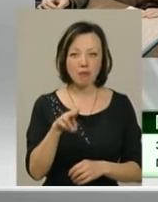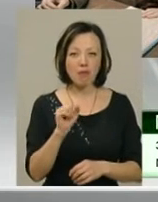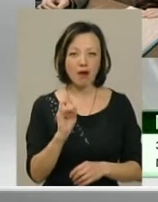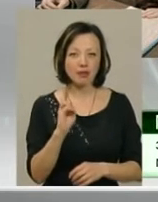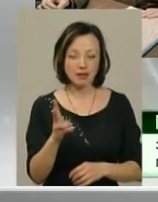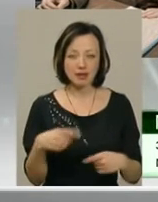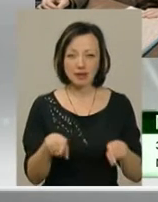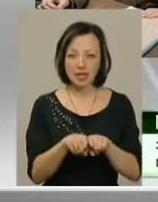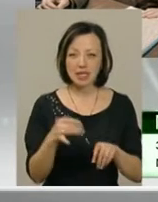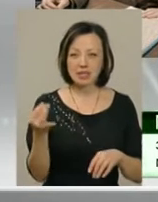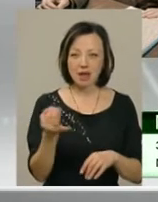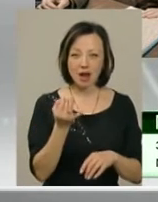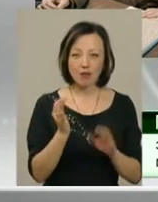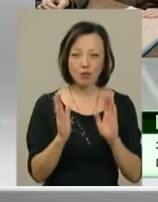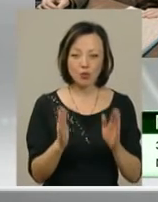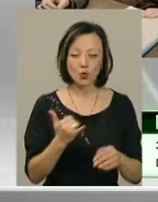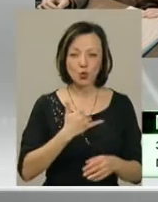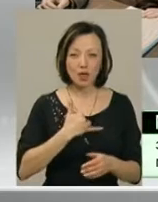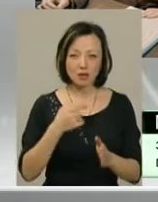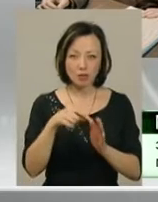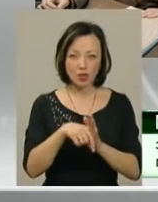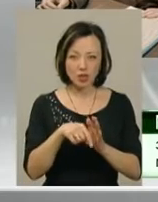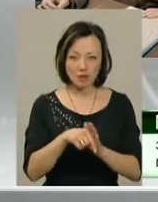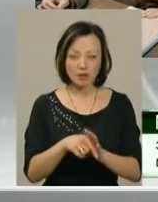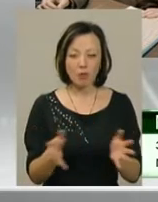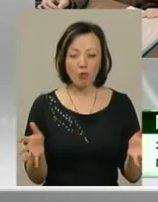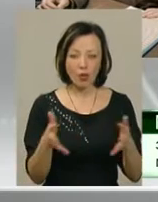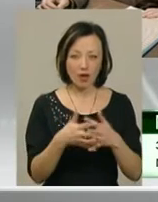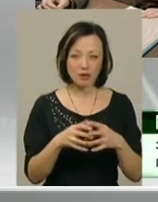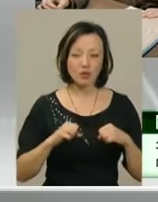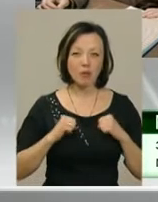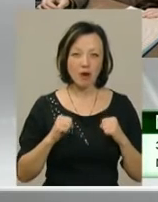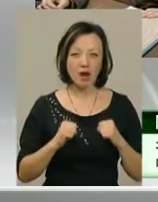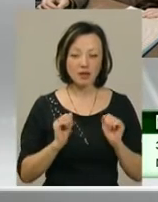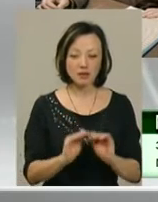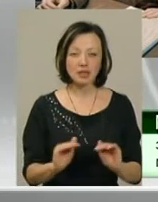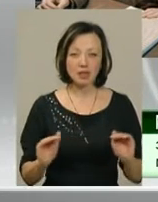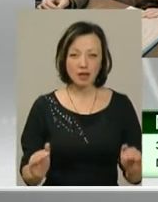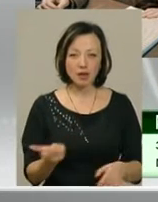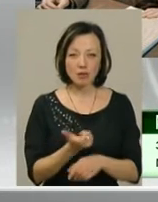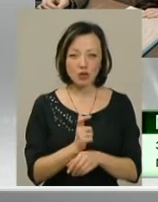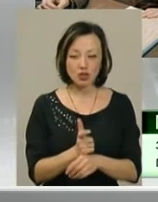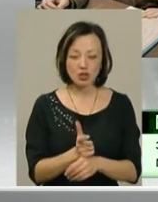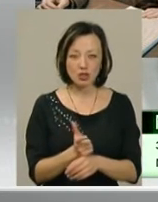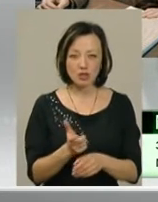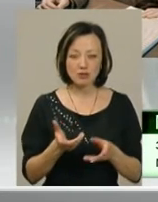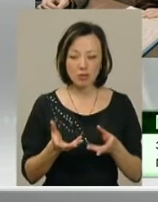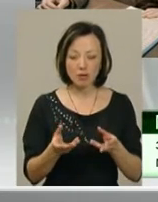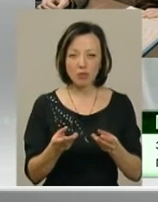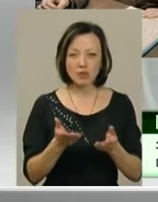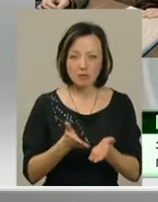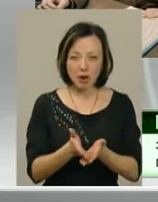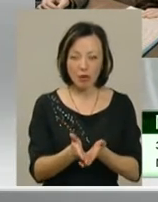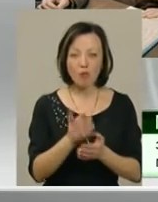такі цікаві будуть нас мотиви, будемо все це поєднувати, якось намагатися дітей більше спрямовувати, не тільки дітей, а